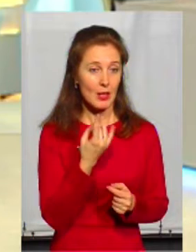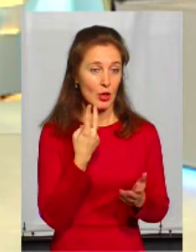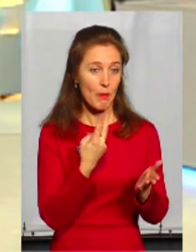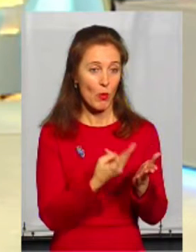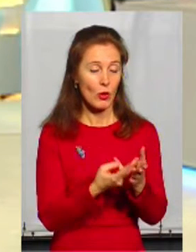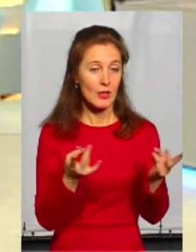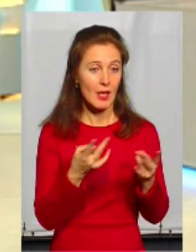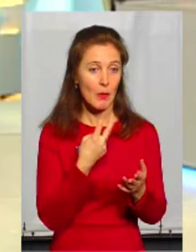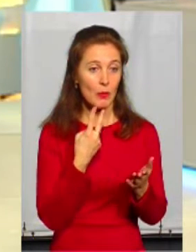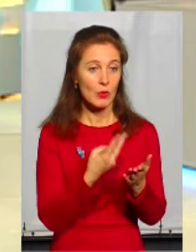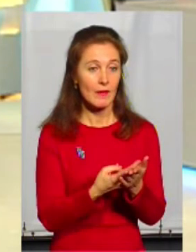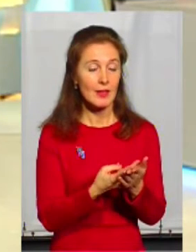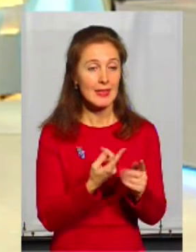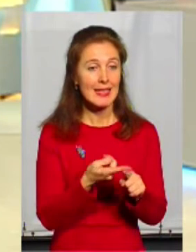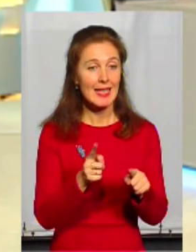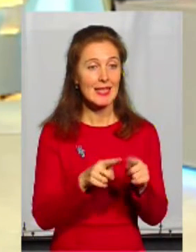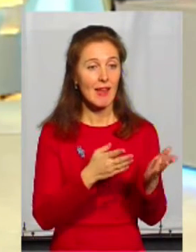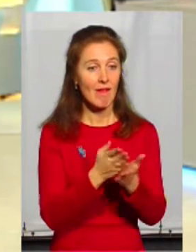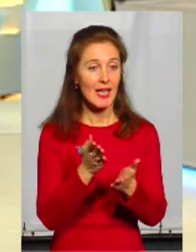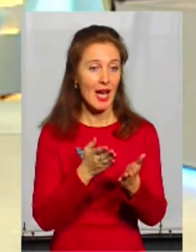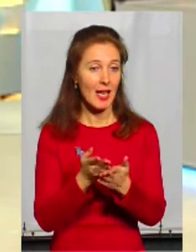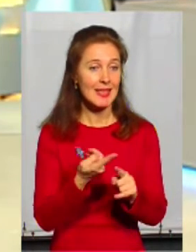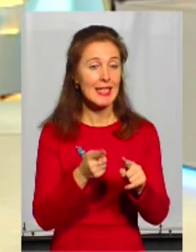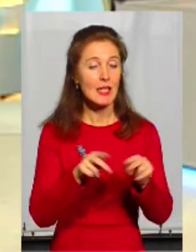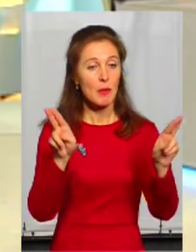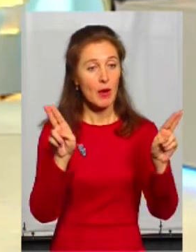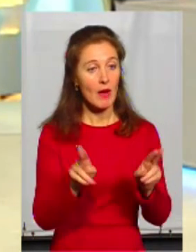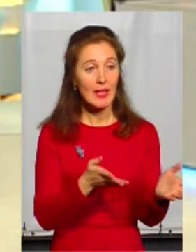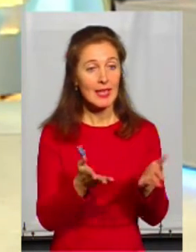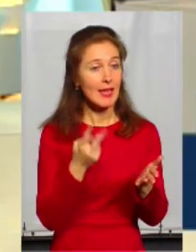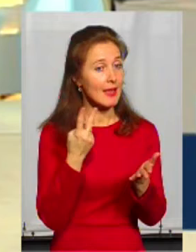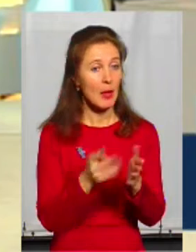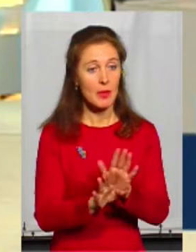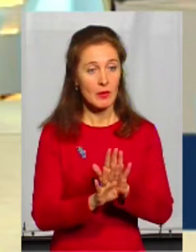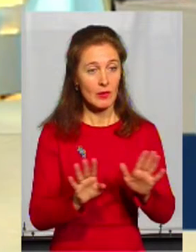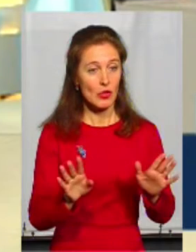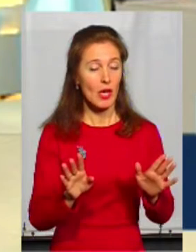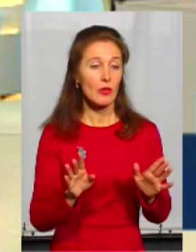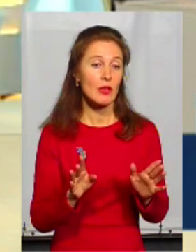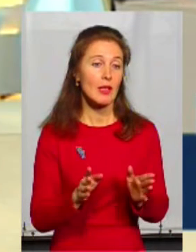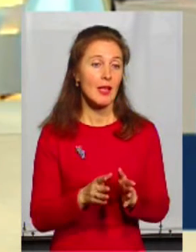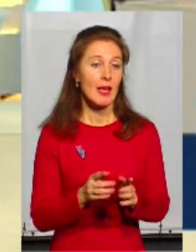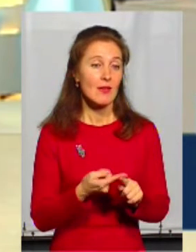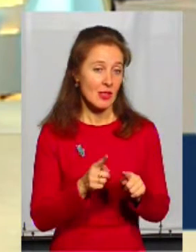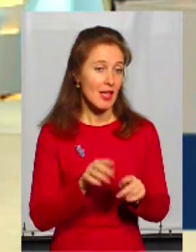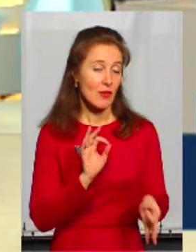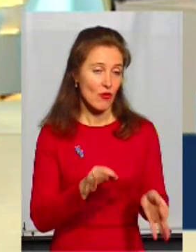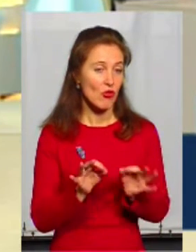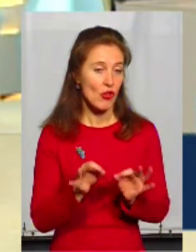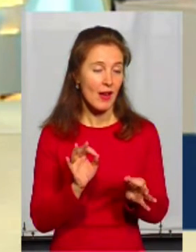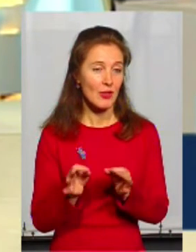треба подивитися все-таки на ті варіанти і на ті правила, які не передбачають варіативності. Оце, звичайно,